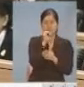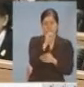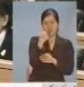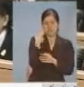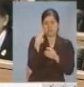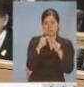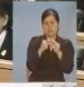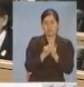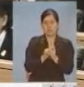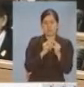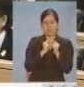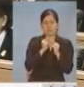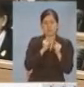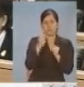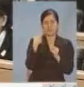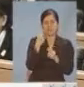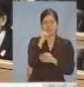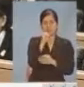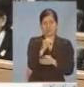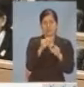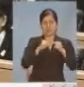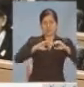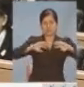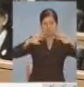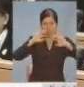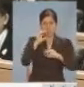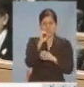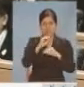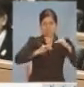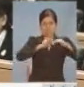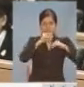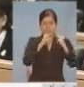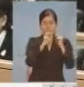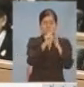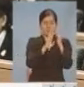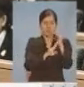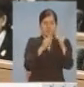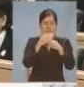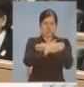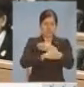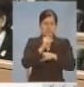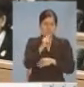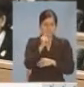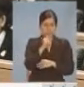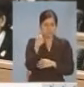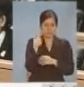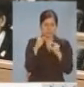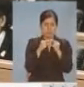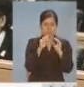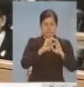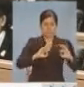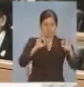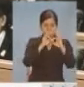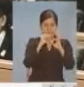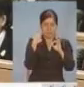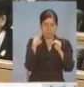ครงการนึงค่ะท่านประธานทางรัฐบาลเนี่ยได้เขียนไว้ว่าจะพัฒนาระบบรถไฟความเร็วสูงในเส้นทางหลักแล้วก็จะบอกว่ามีกี่เส้น